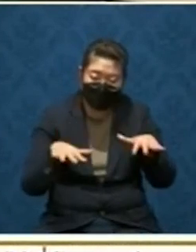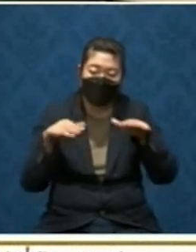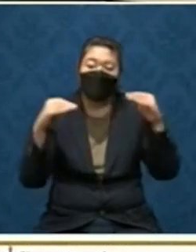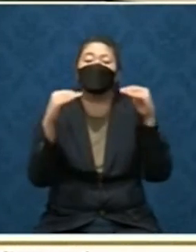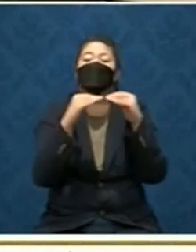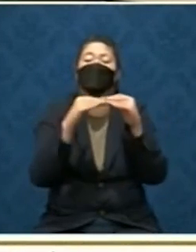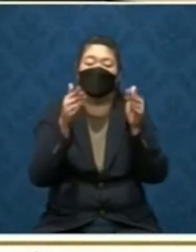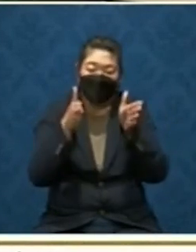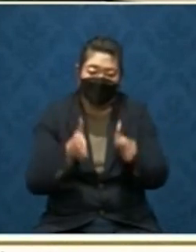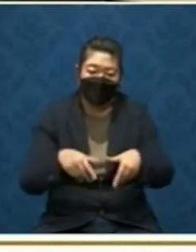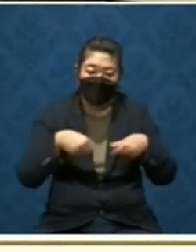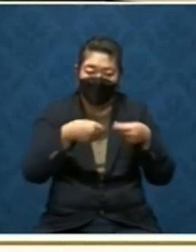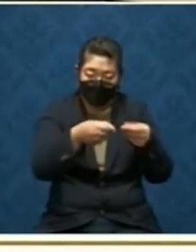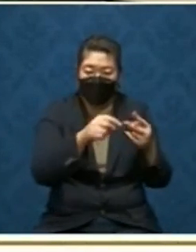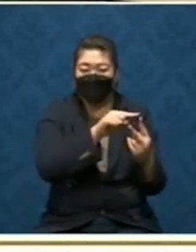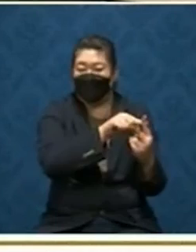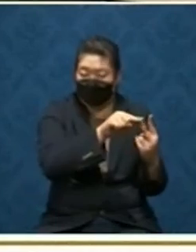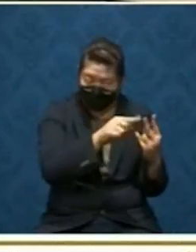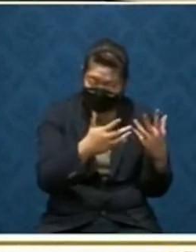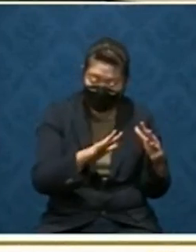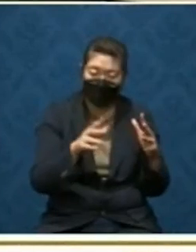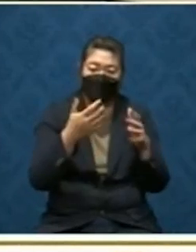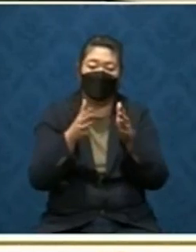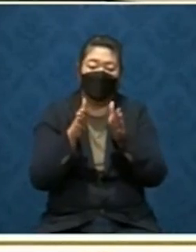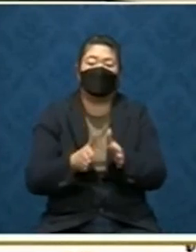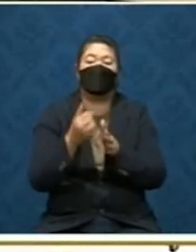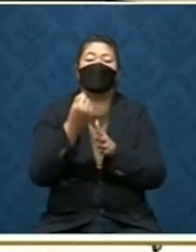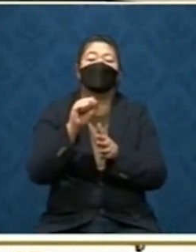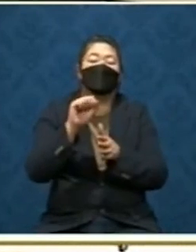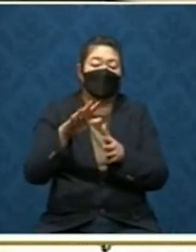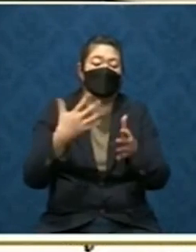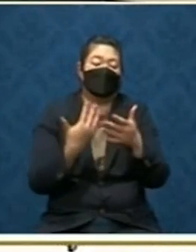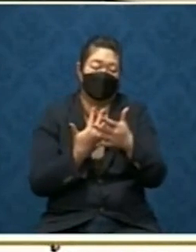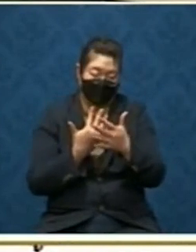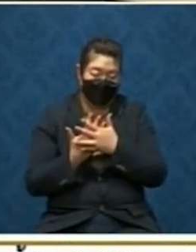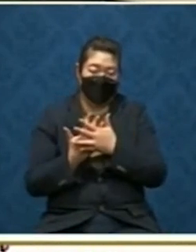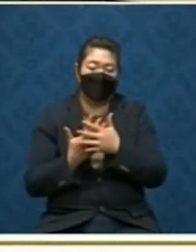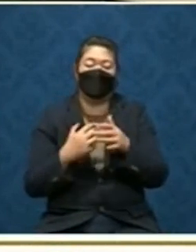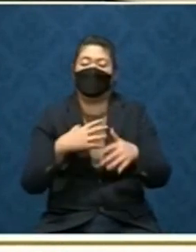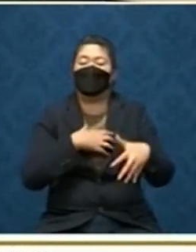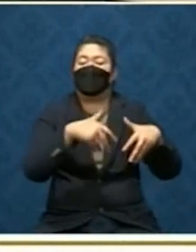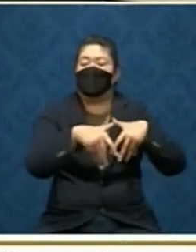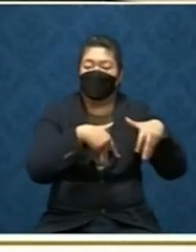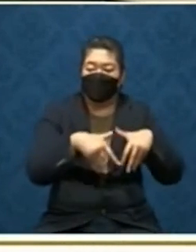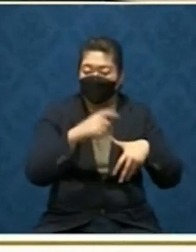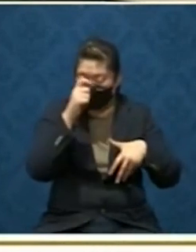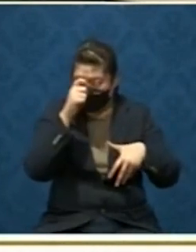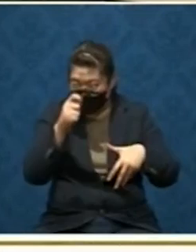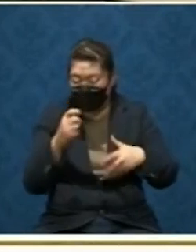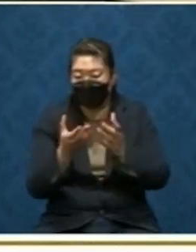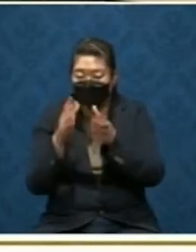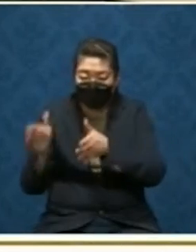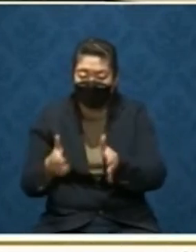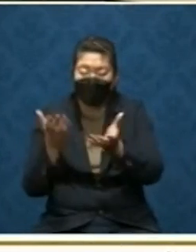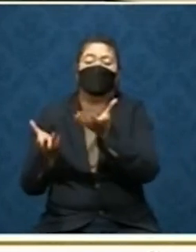ทีอย่าสุมไฟให้แรงขึ้นค่ะอย่าให้ประชาชนต้องเสื่อมศรัทธาต่อกระบวนการยุติธรรมของประเทศและที่สำคัญ